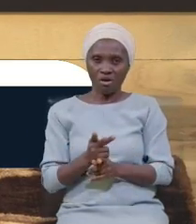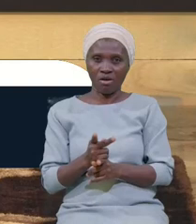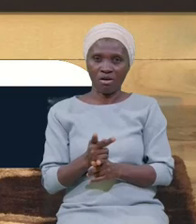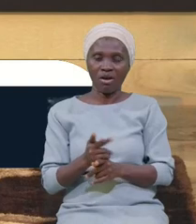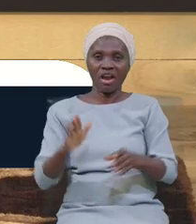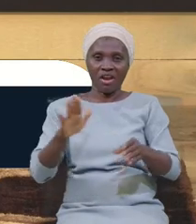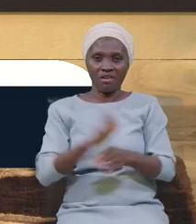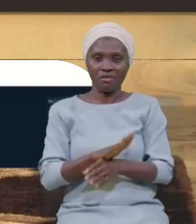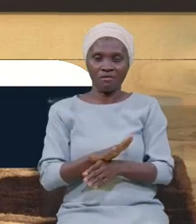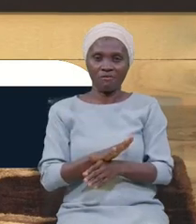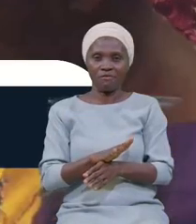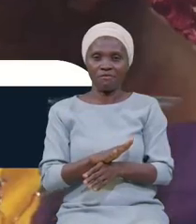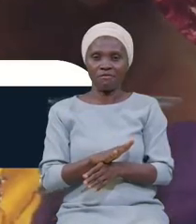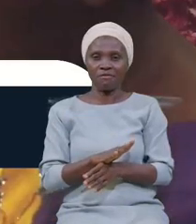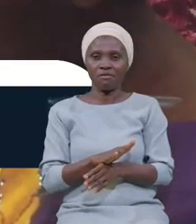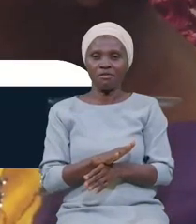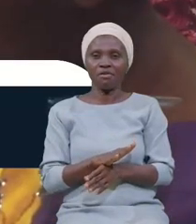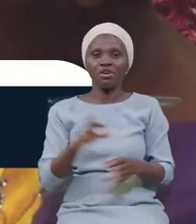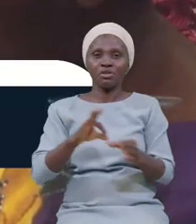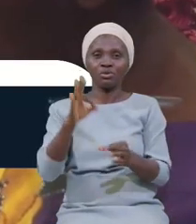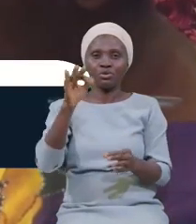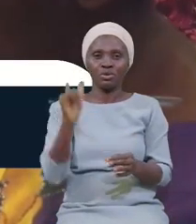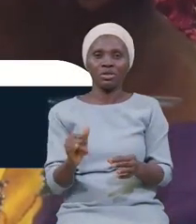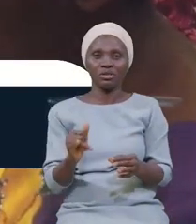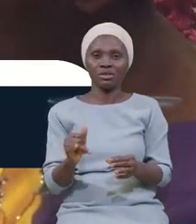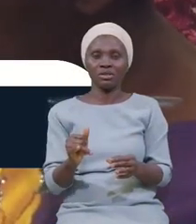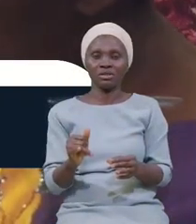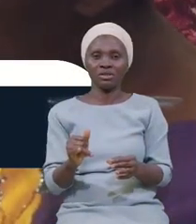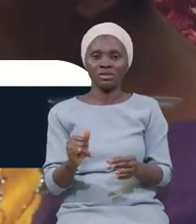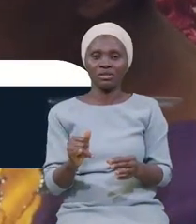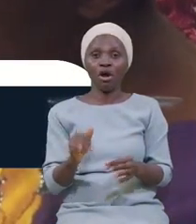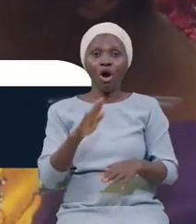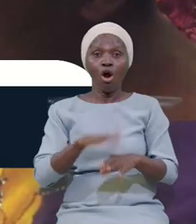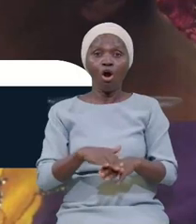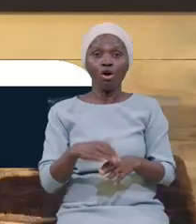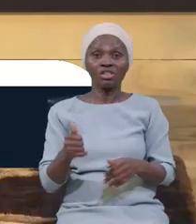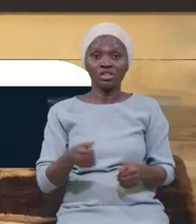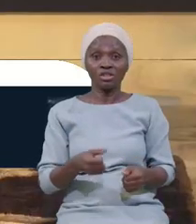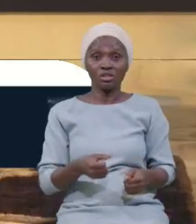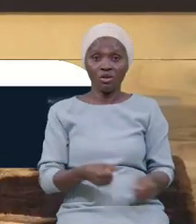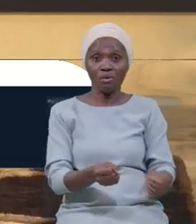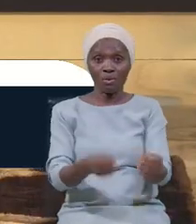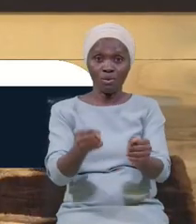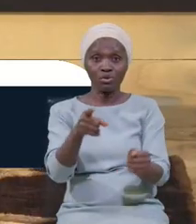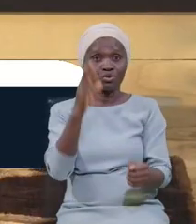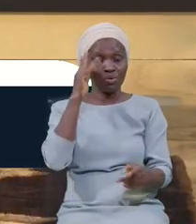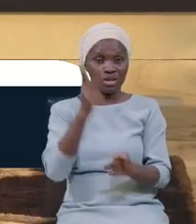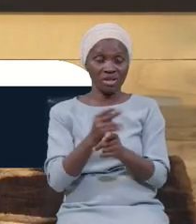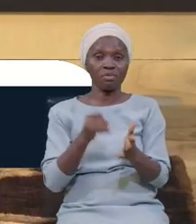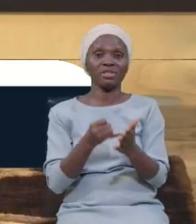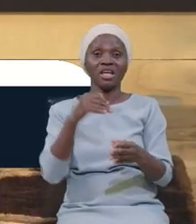Vous l'avez ici, vous le garderez. Sur la route, vous allez le garder. Au bureau, vous allez garder